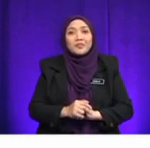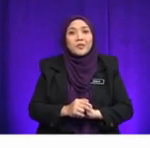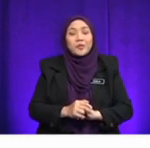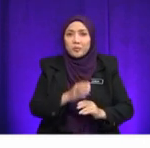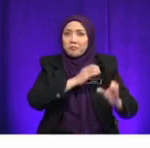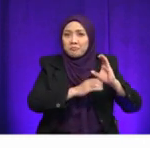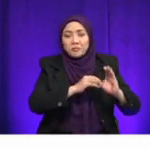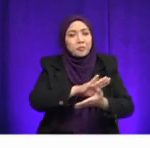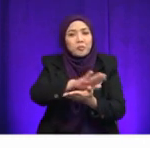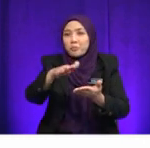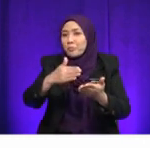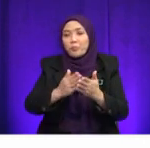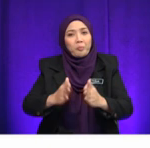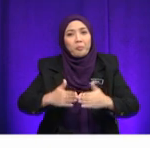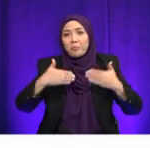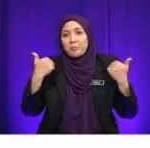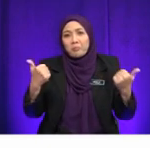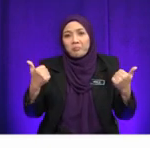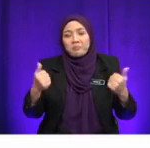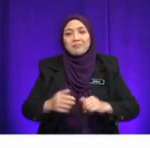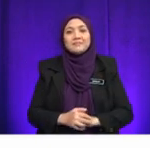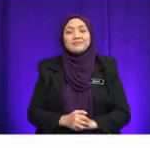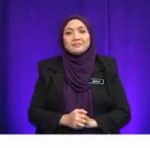murid-murid kita pada hari ini